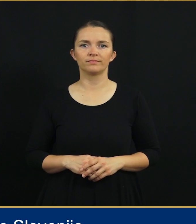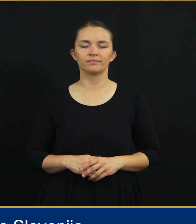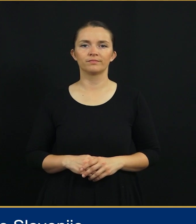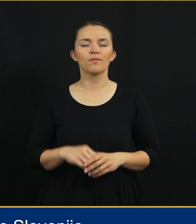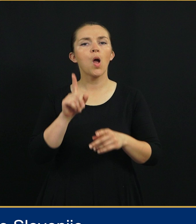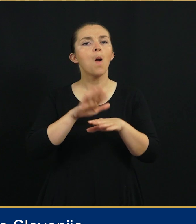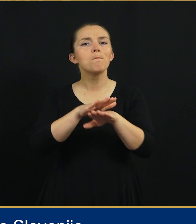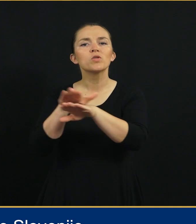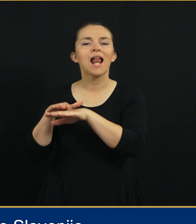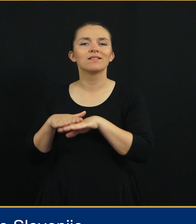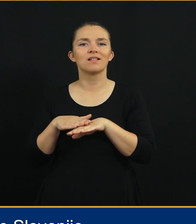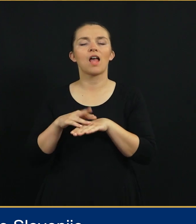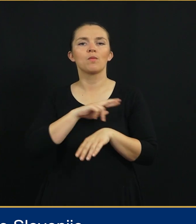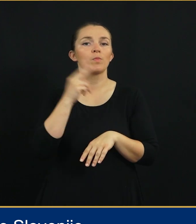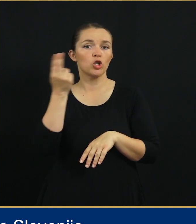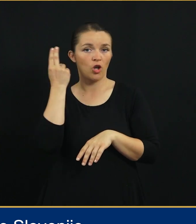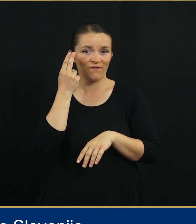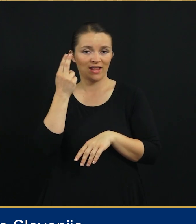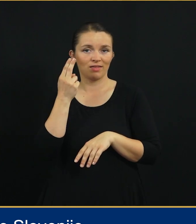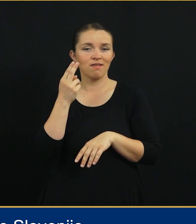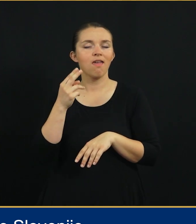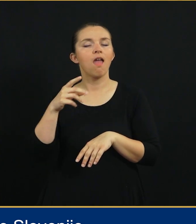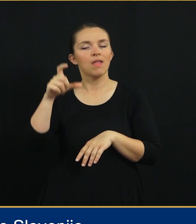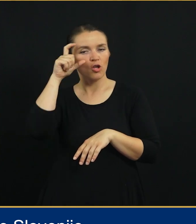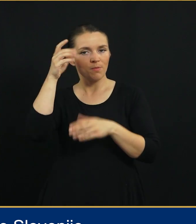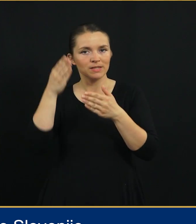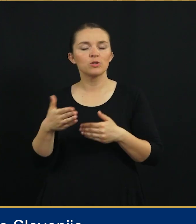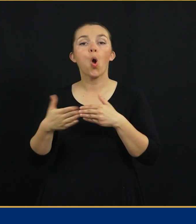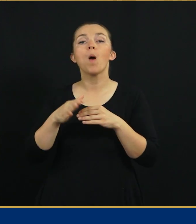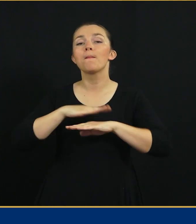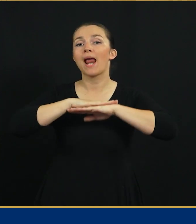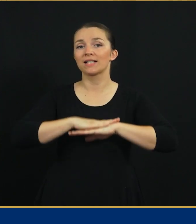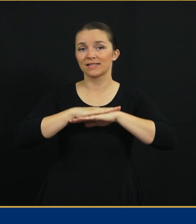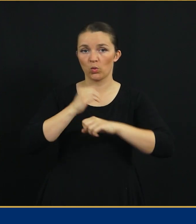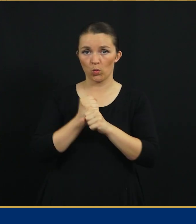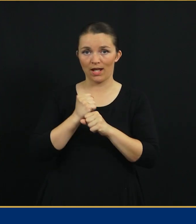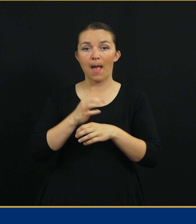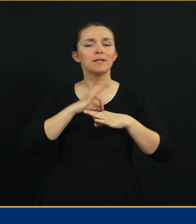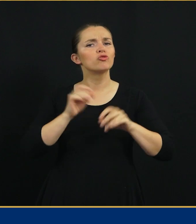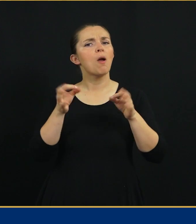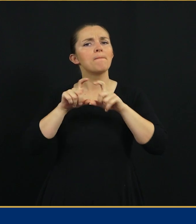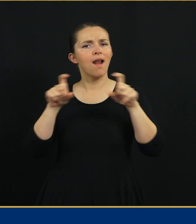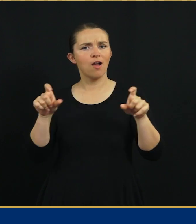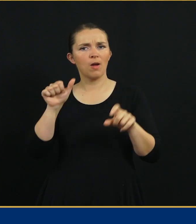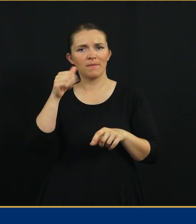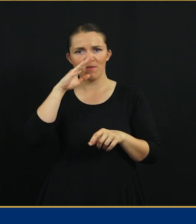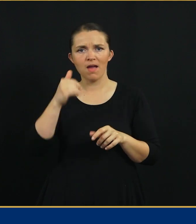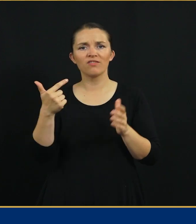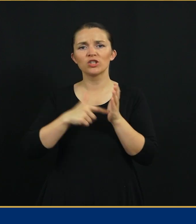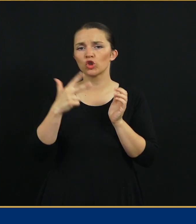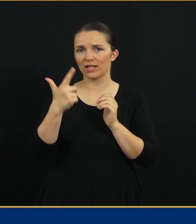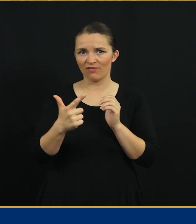Poslanica predsednice Republike Slovenije Nataše Pirc Musar ob prazniku dela. Predsedniška palača 1. maj